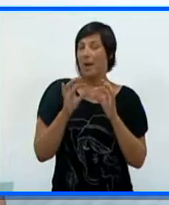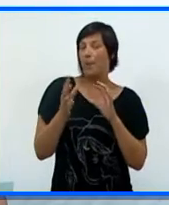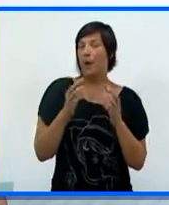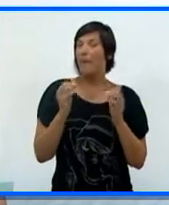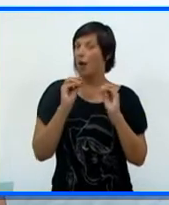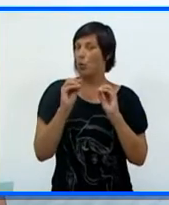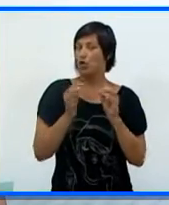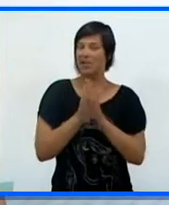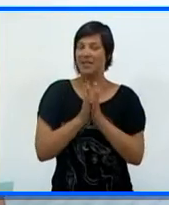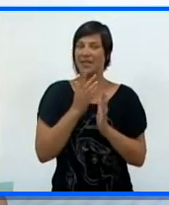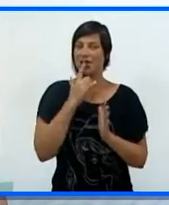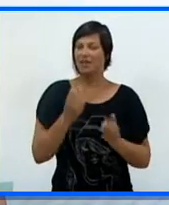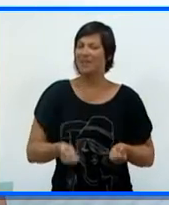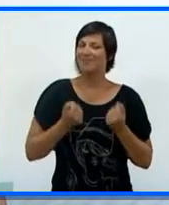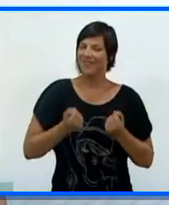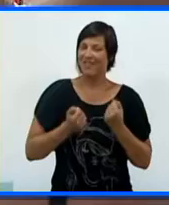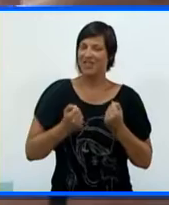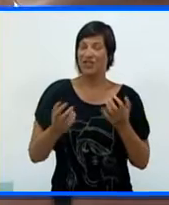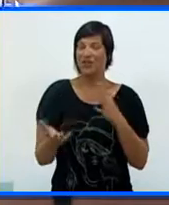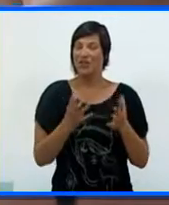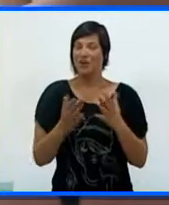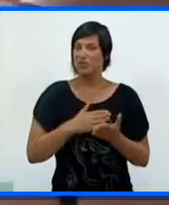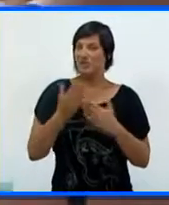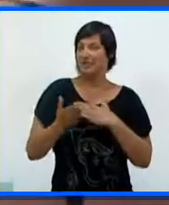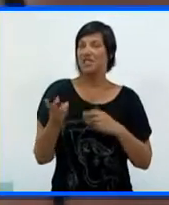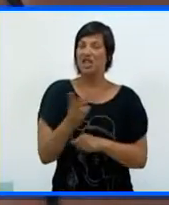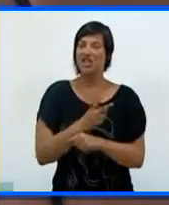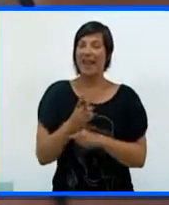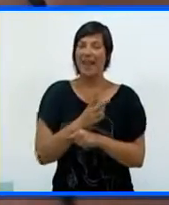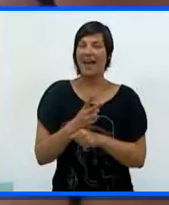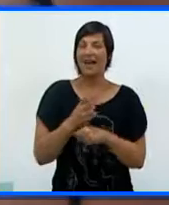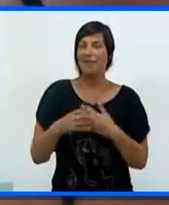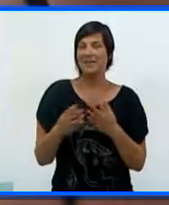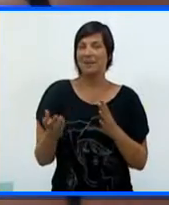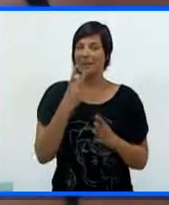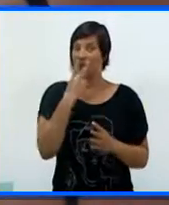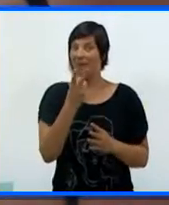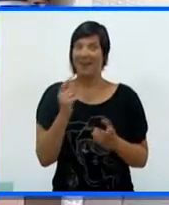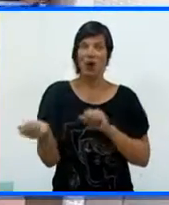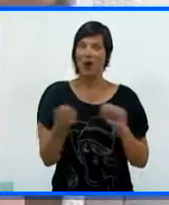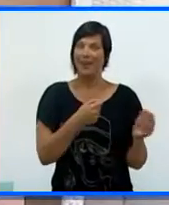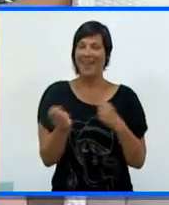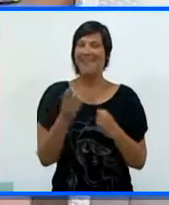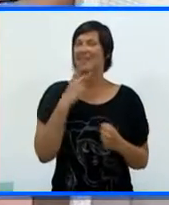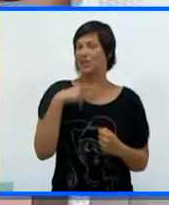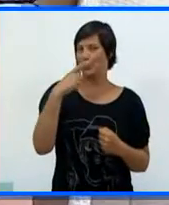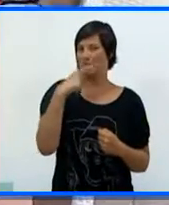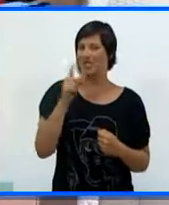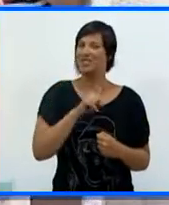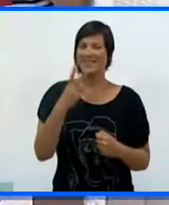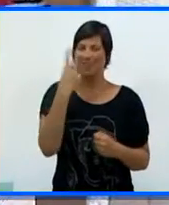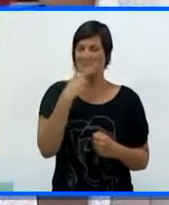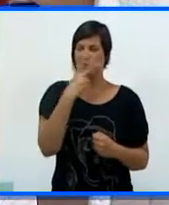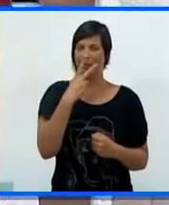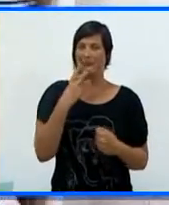pomalo učila znakovni, prilično je teško i obično bi za tečaj išli s njima na kavu pa sam ih gledala kod tenis kad su pričali jer ih ništa